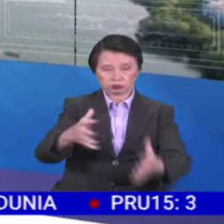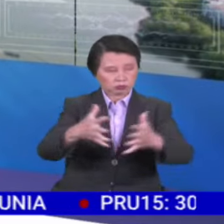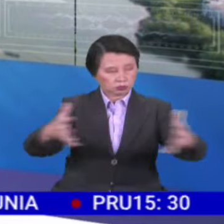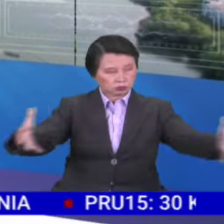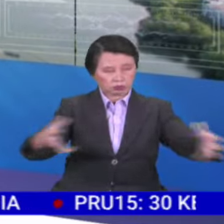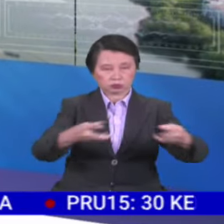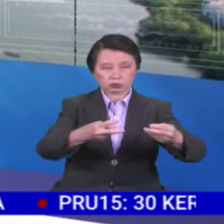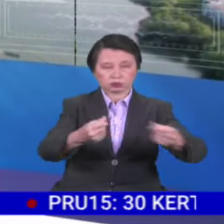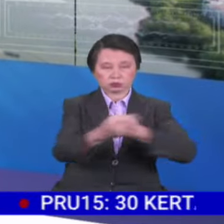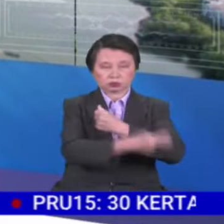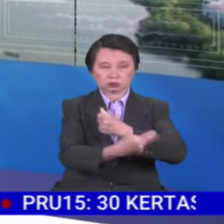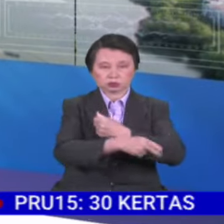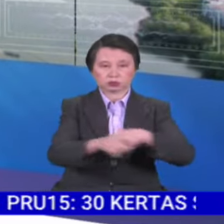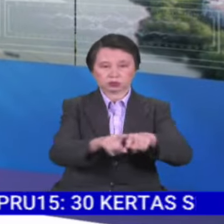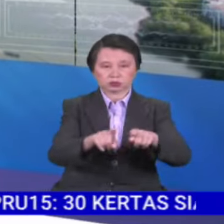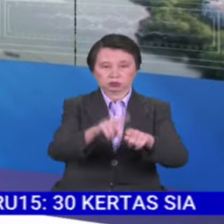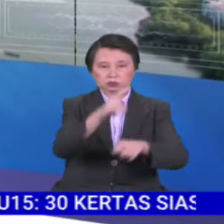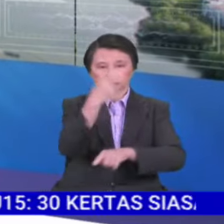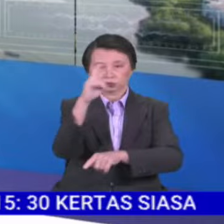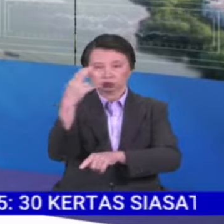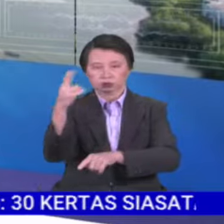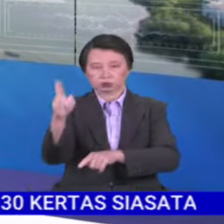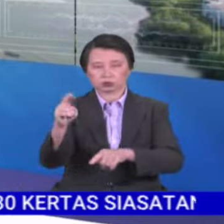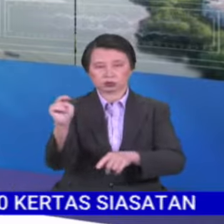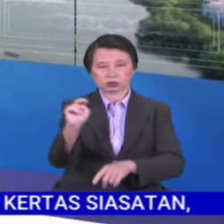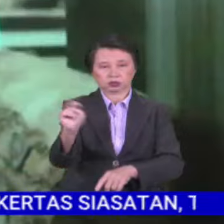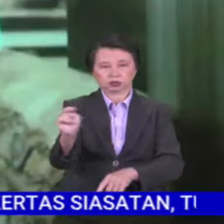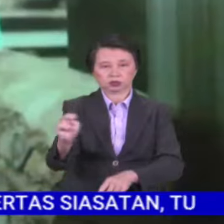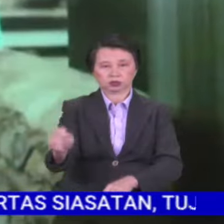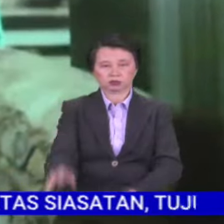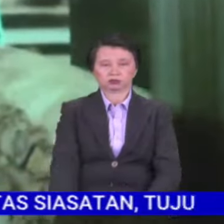keluasan tanah negara sebagai hutan semula jadi.